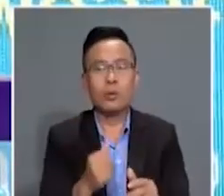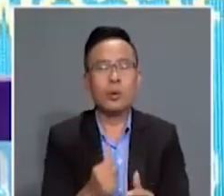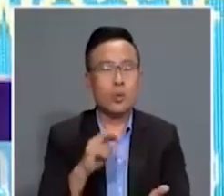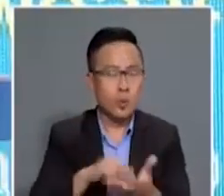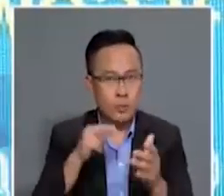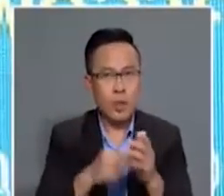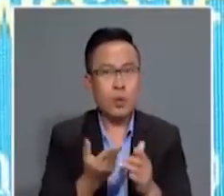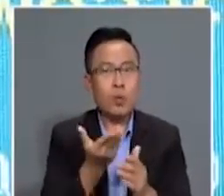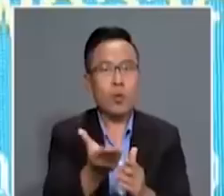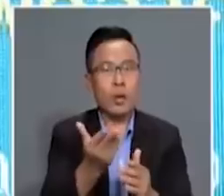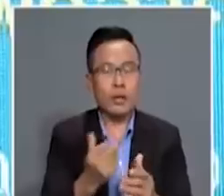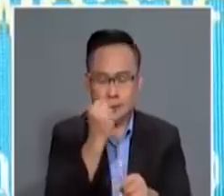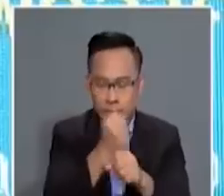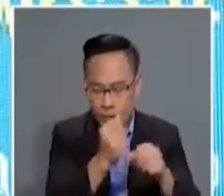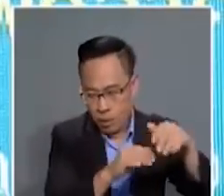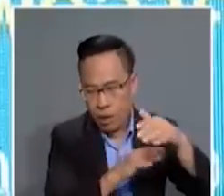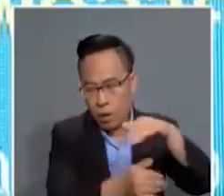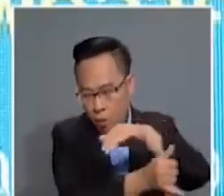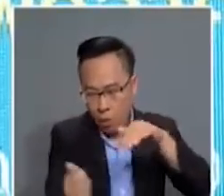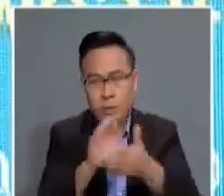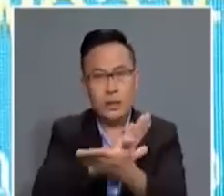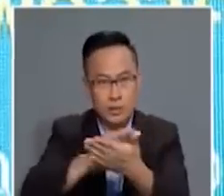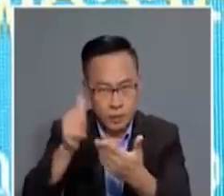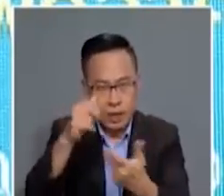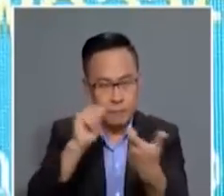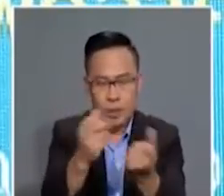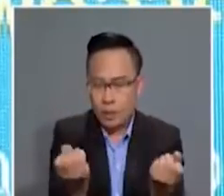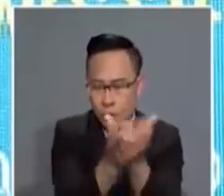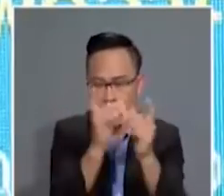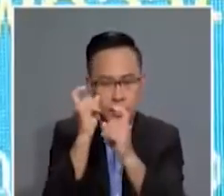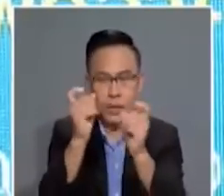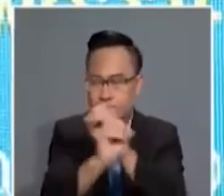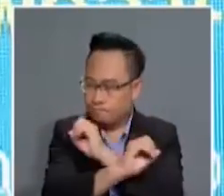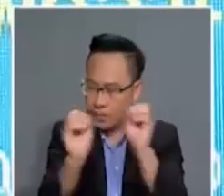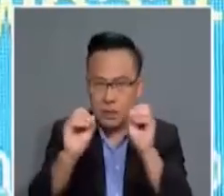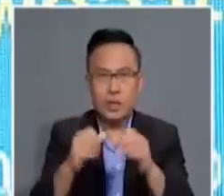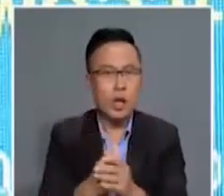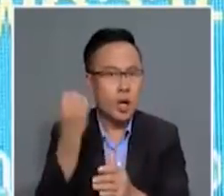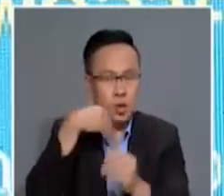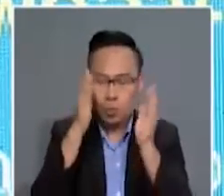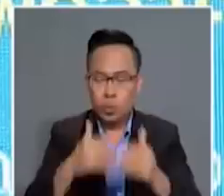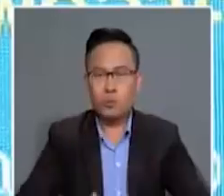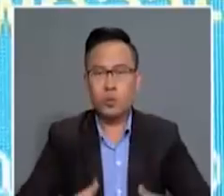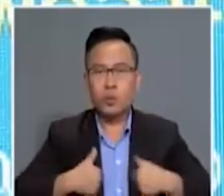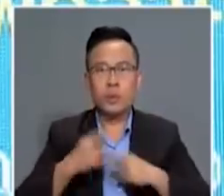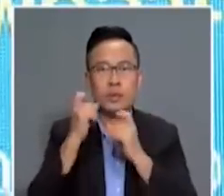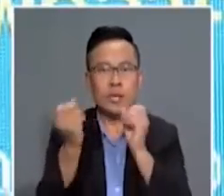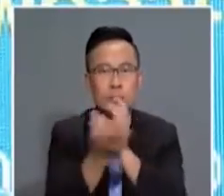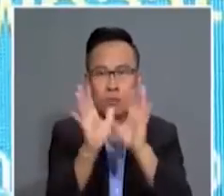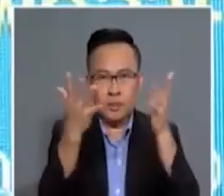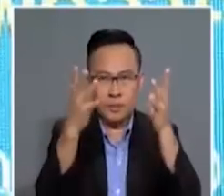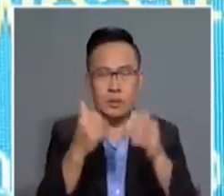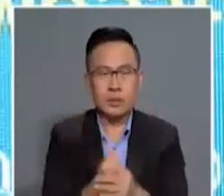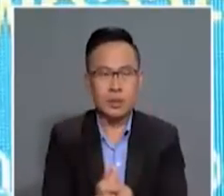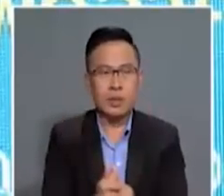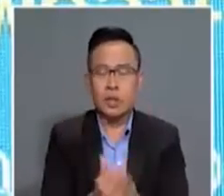เหลืออีก9ขอให้เป็นความเรียบร้อยสงบสุขแล้วก็ประชาชนปลอดภัยพอใจแล้วก็